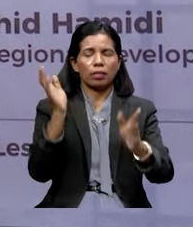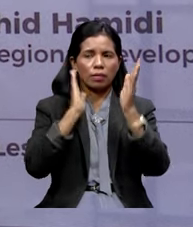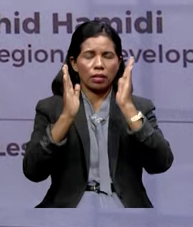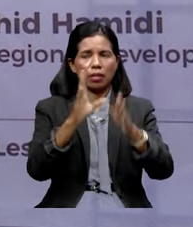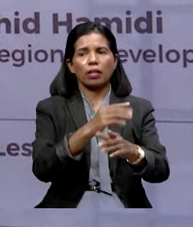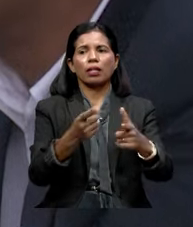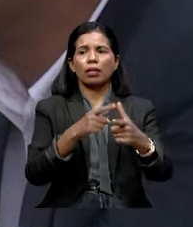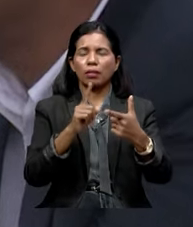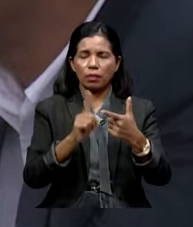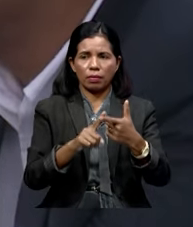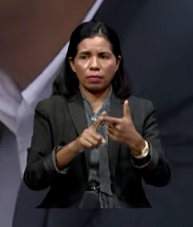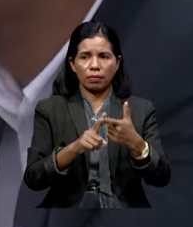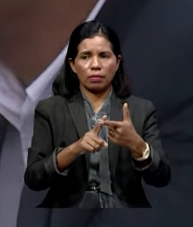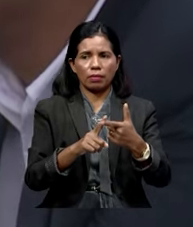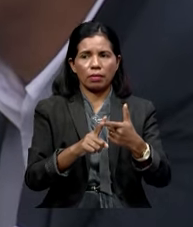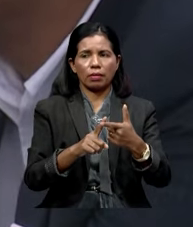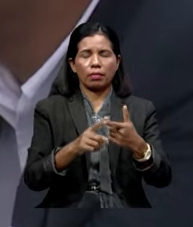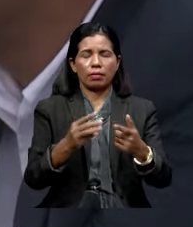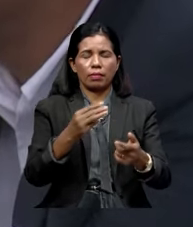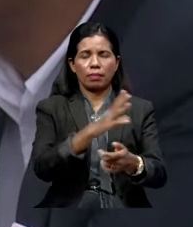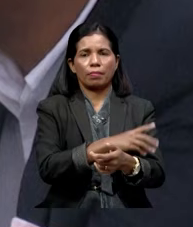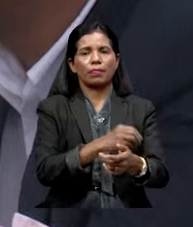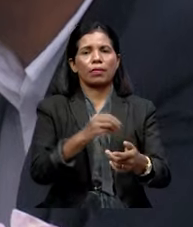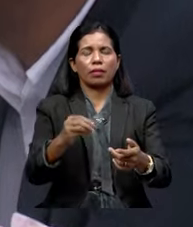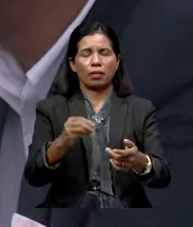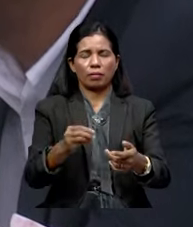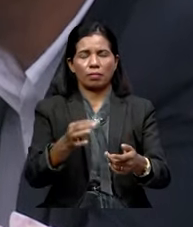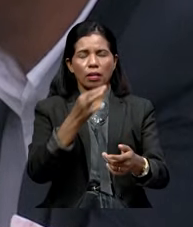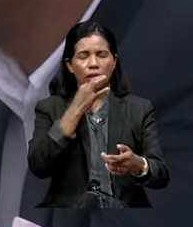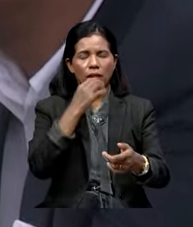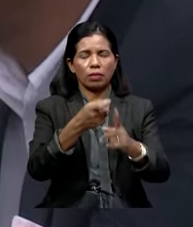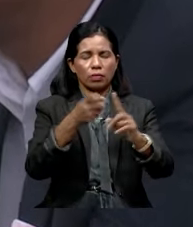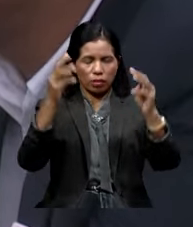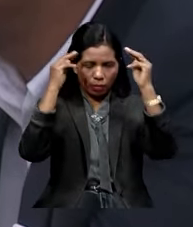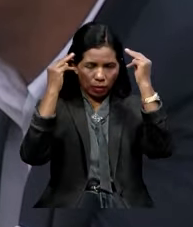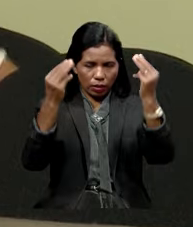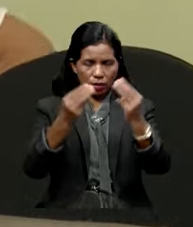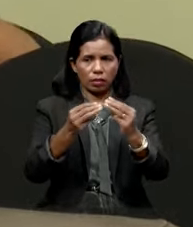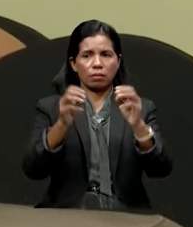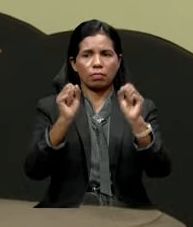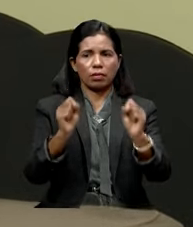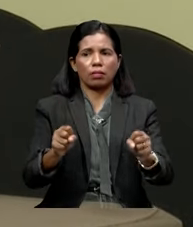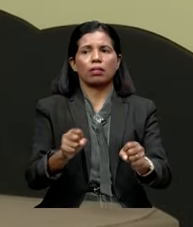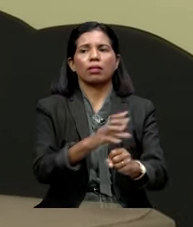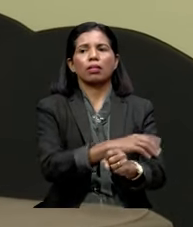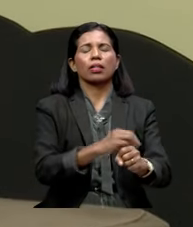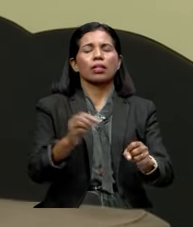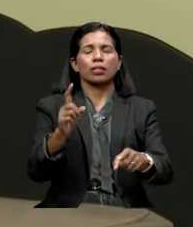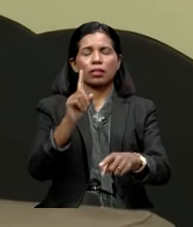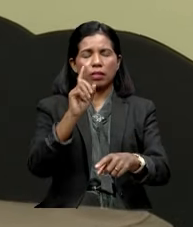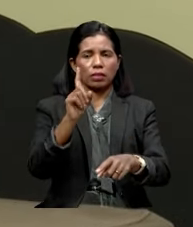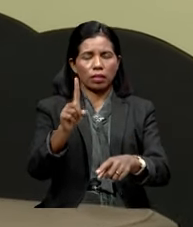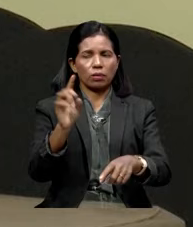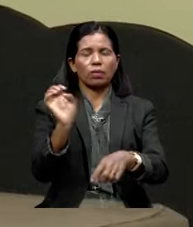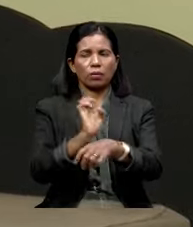saja untuk makanan untuk orang Islam bahkan ianya adalah satu ekonomi